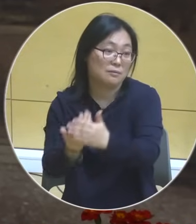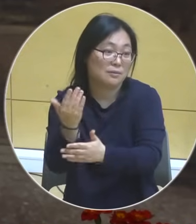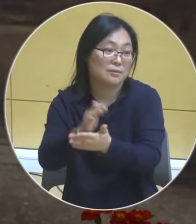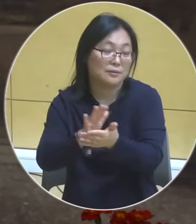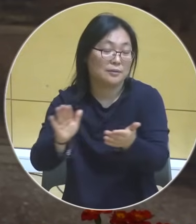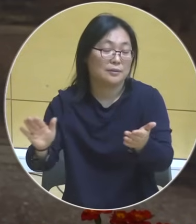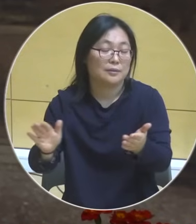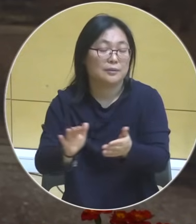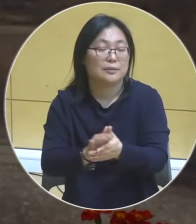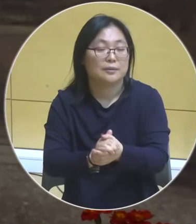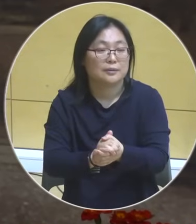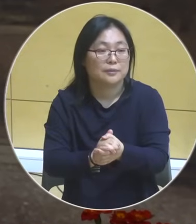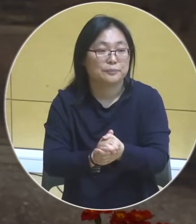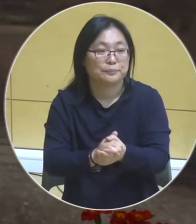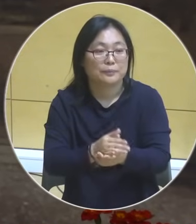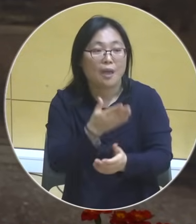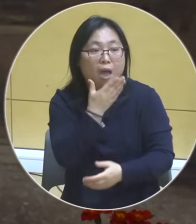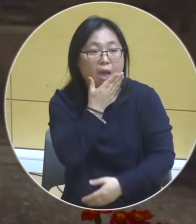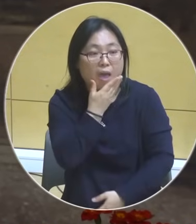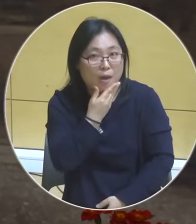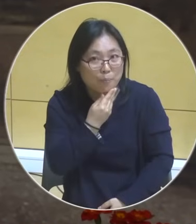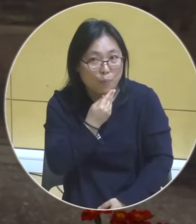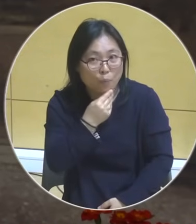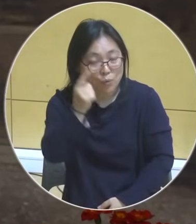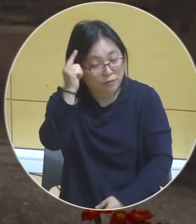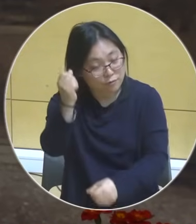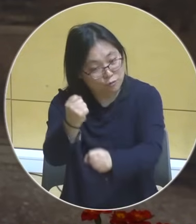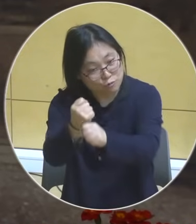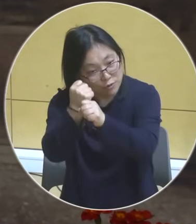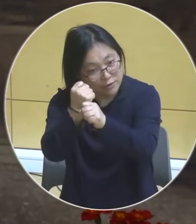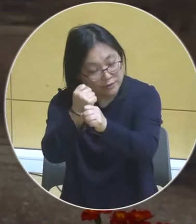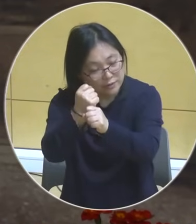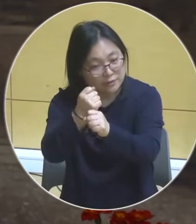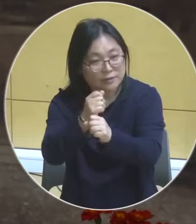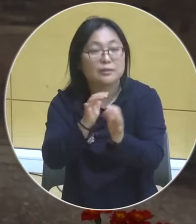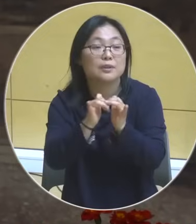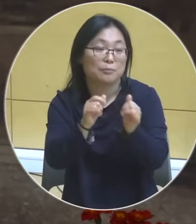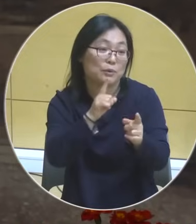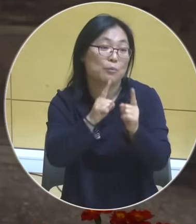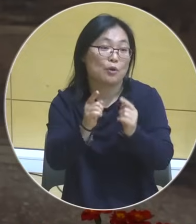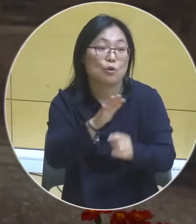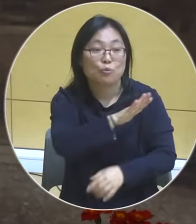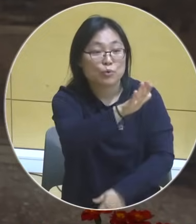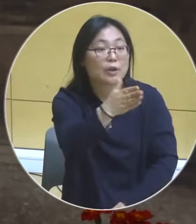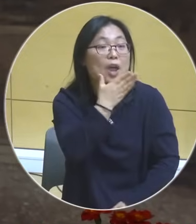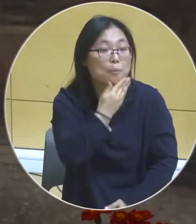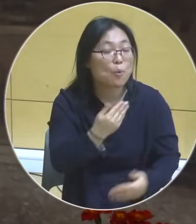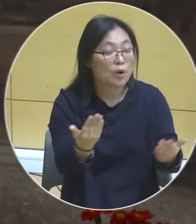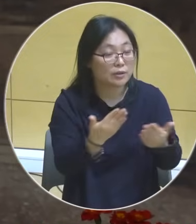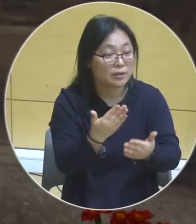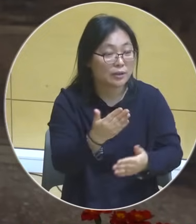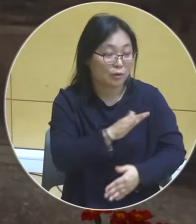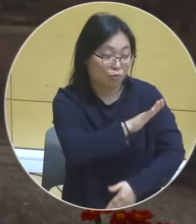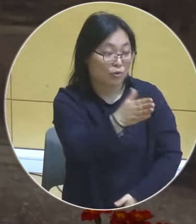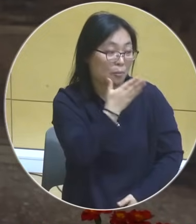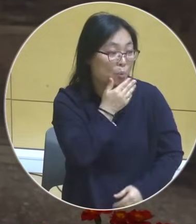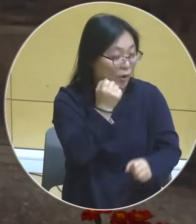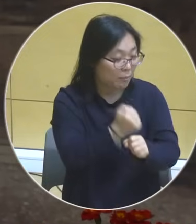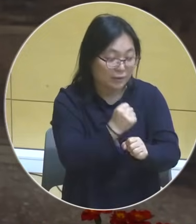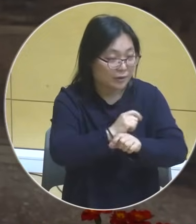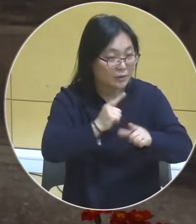됩니다. 행복을 연구하는 학자들이 그런 얘기를 합니다. 우리에게 행복한 일이 우리를 행복하게 만드는 것이